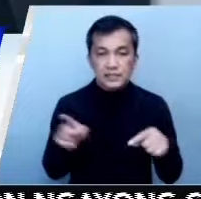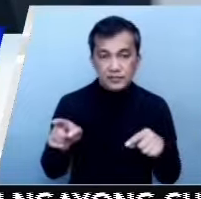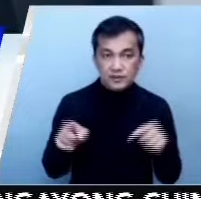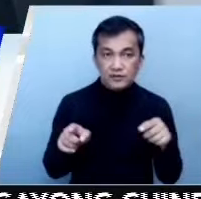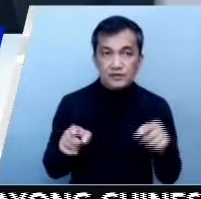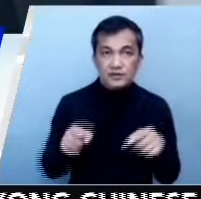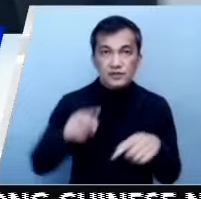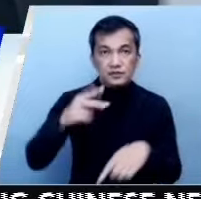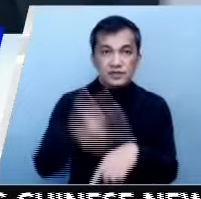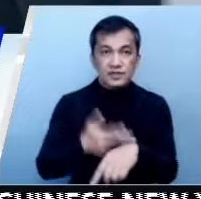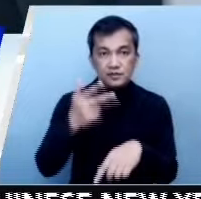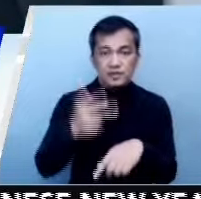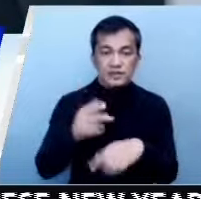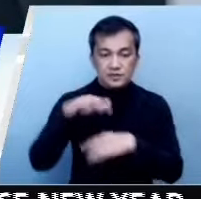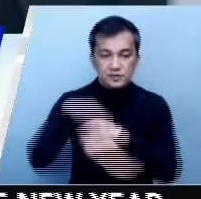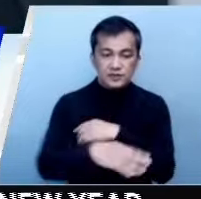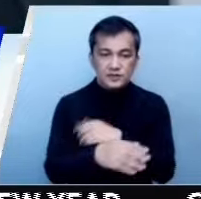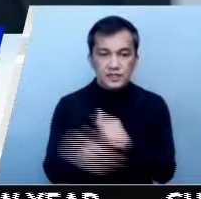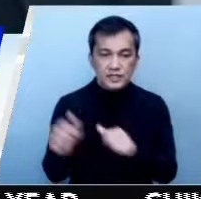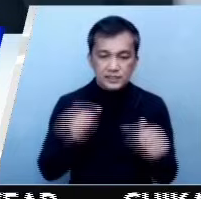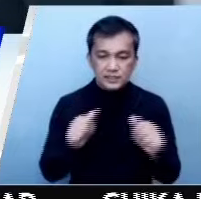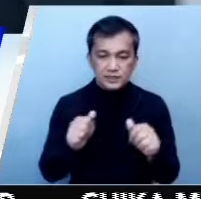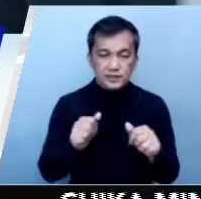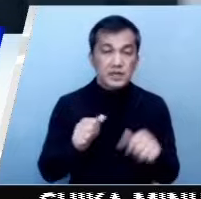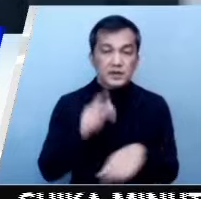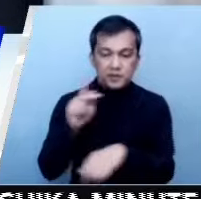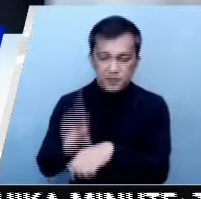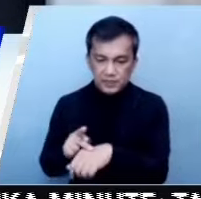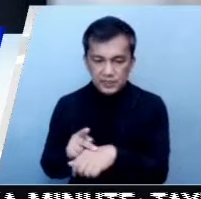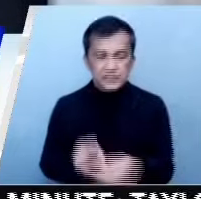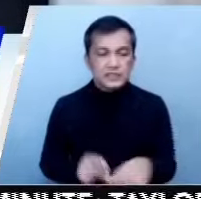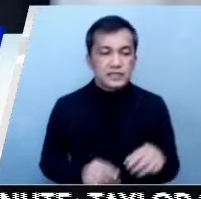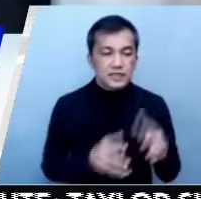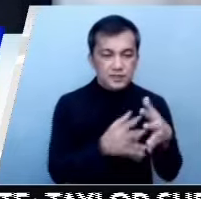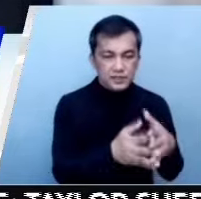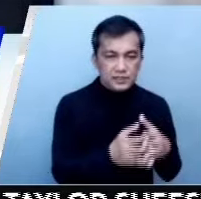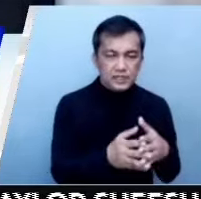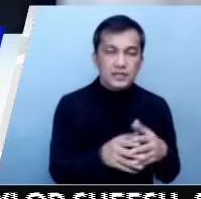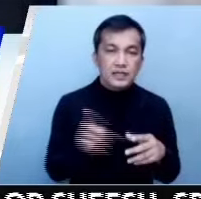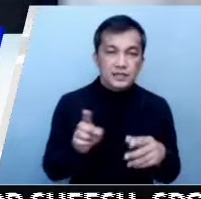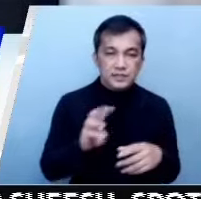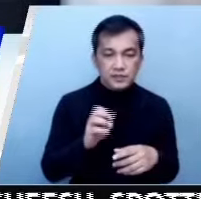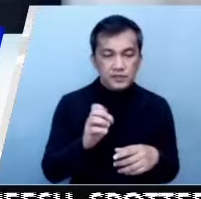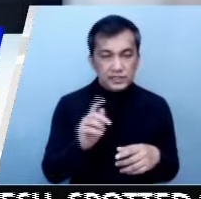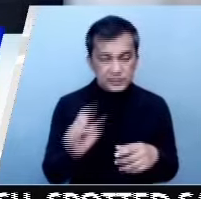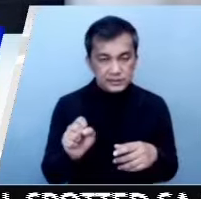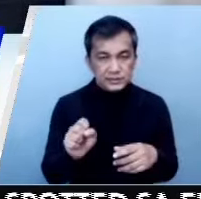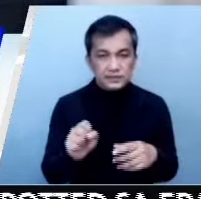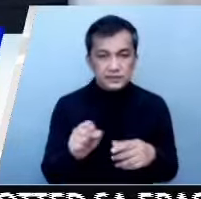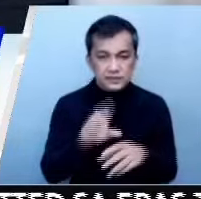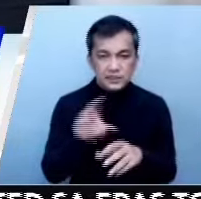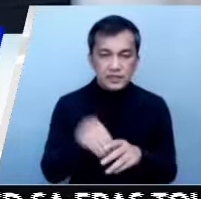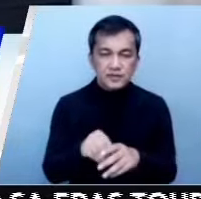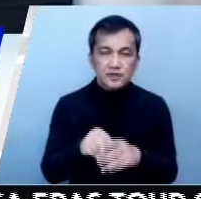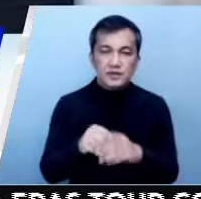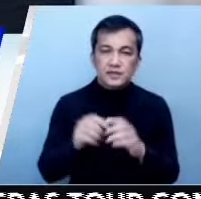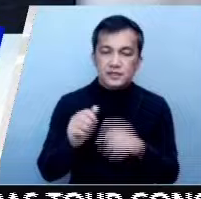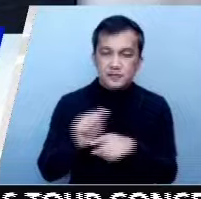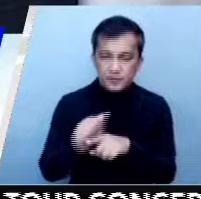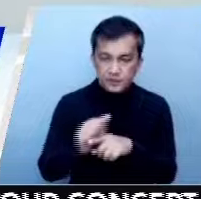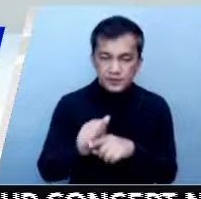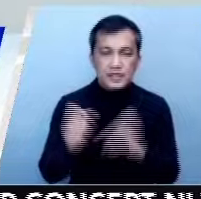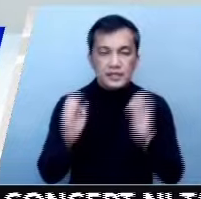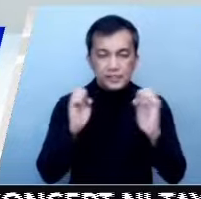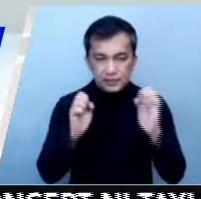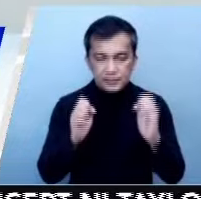ikatlong maritime activity ng Pilipinas at Amerika sa WPS. Kabilang sa mga aktibidad ang passing exercise, communication